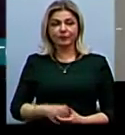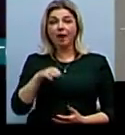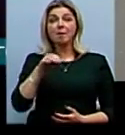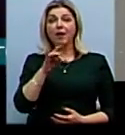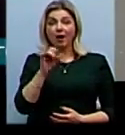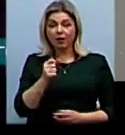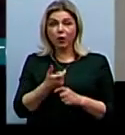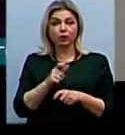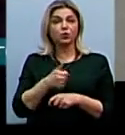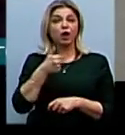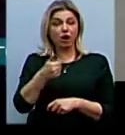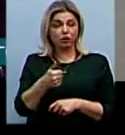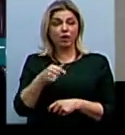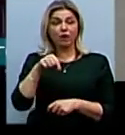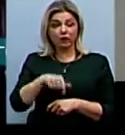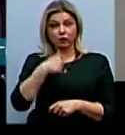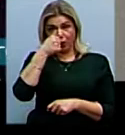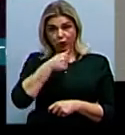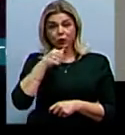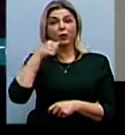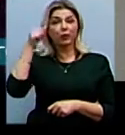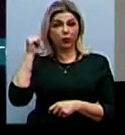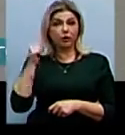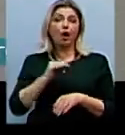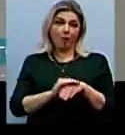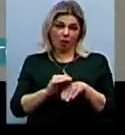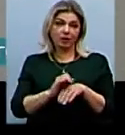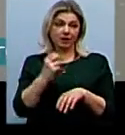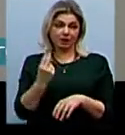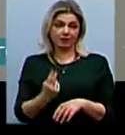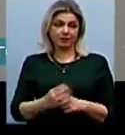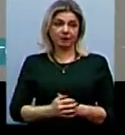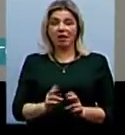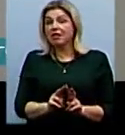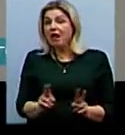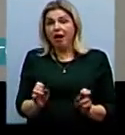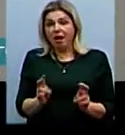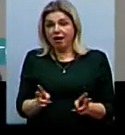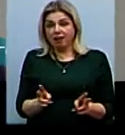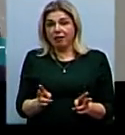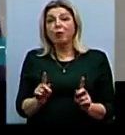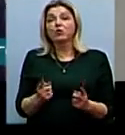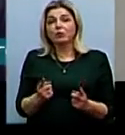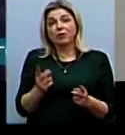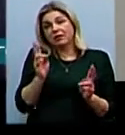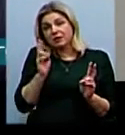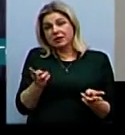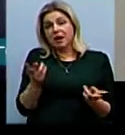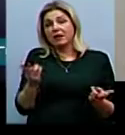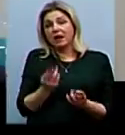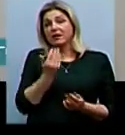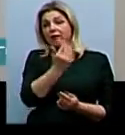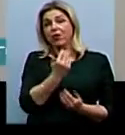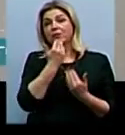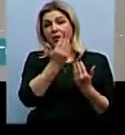в цьому году, в тому году було хорошо і в цьому. Дуже молодець. Нікак. Чому? Я знаю. Надо его спрашивать, не